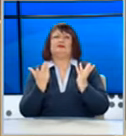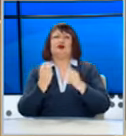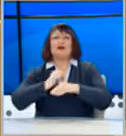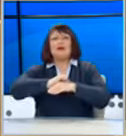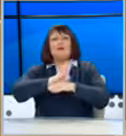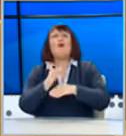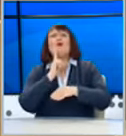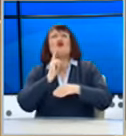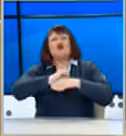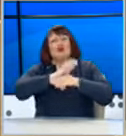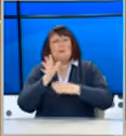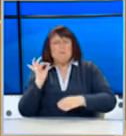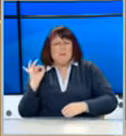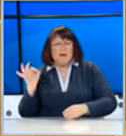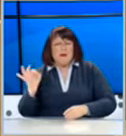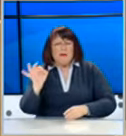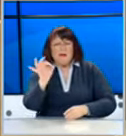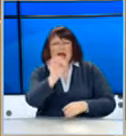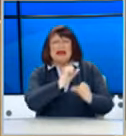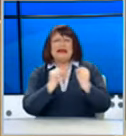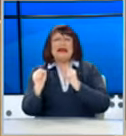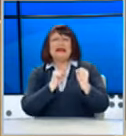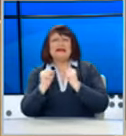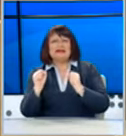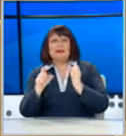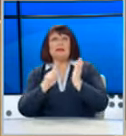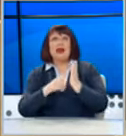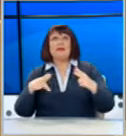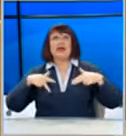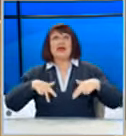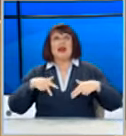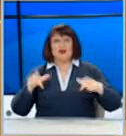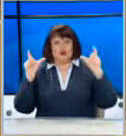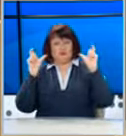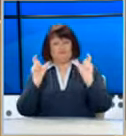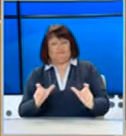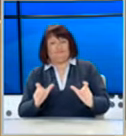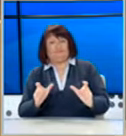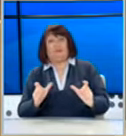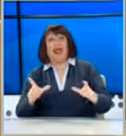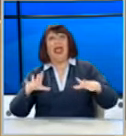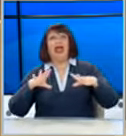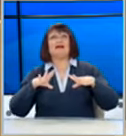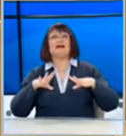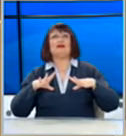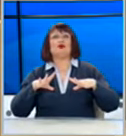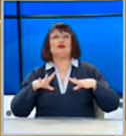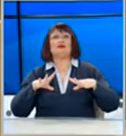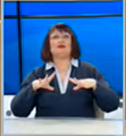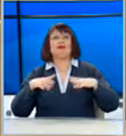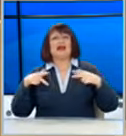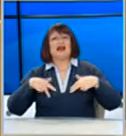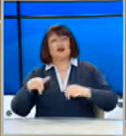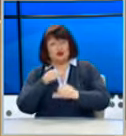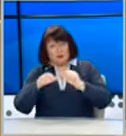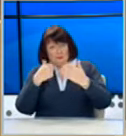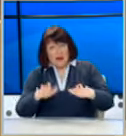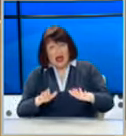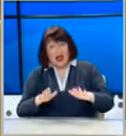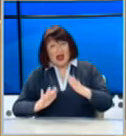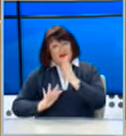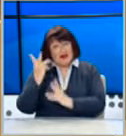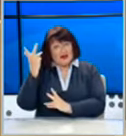κρίση, το κράτος μας έχει αλλάξει, έχει βελτιωθεί?